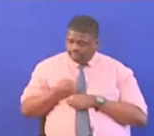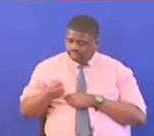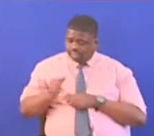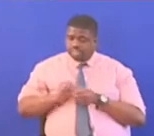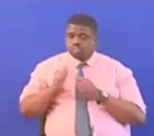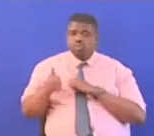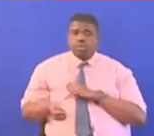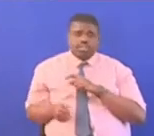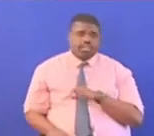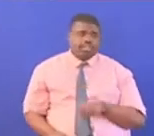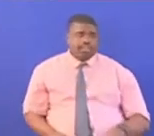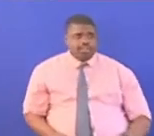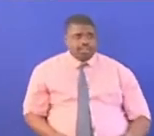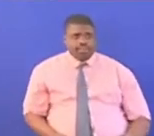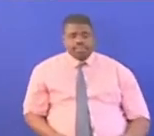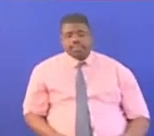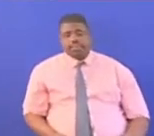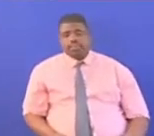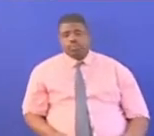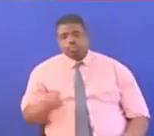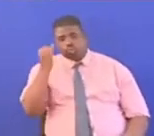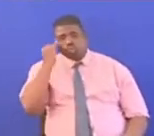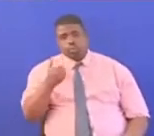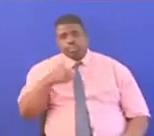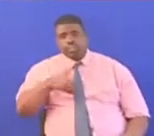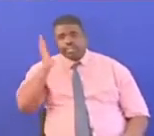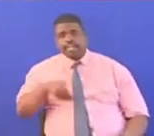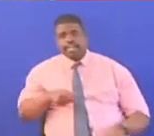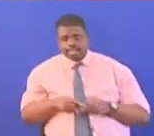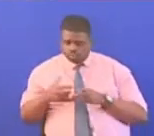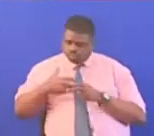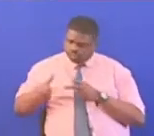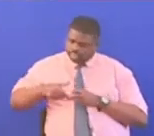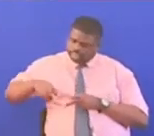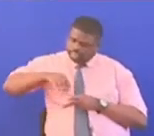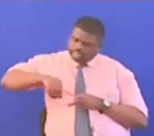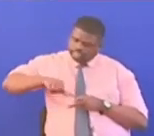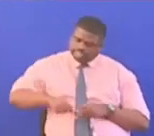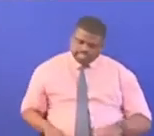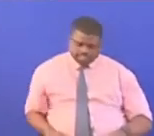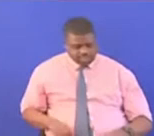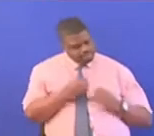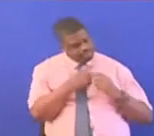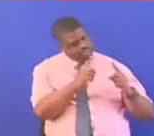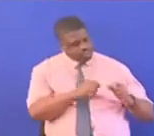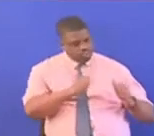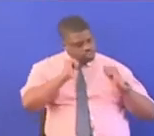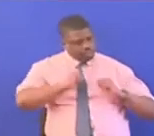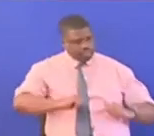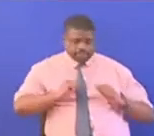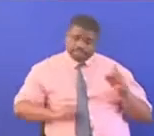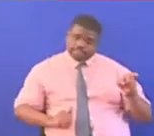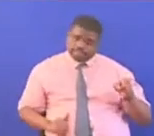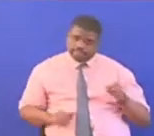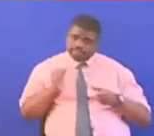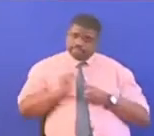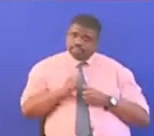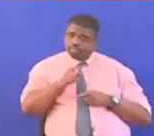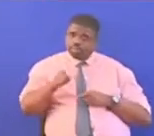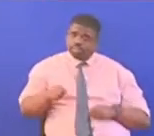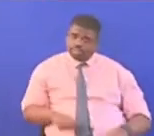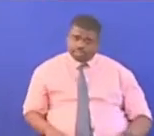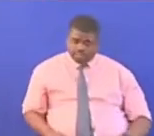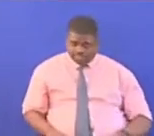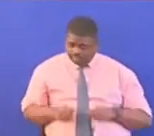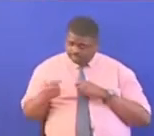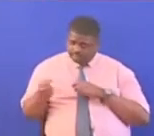niaba ya serikali kwa upande wa Wizara ya Ardhi na Wizara ya Maliasili na Utalii. Kwenye jambo hili imefanya kazi